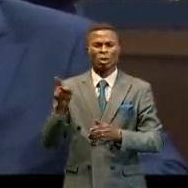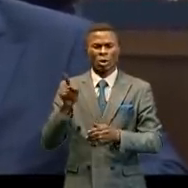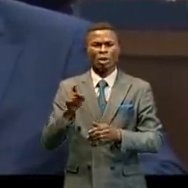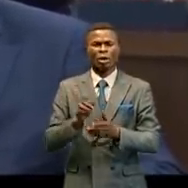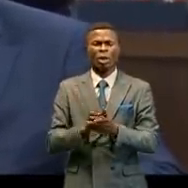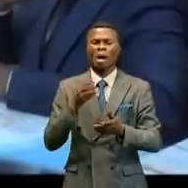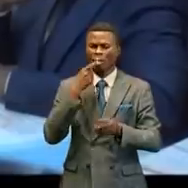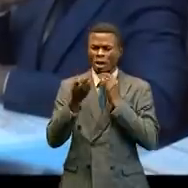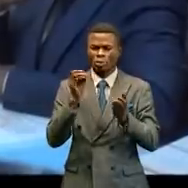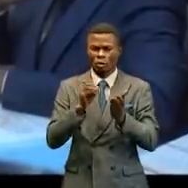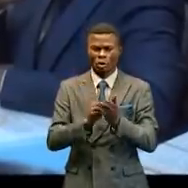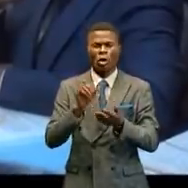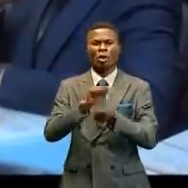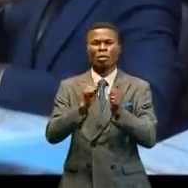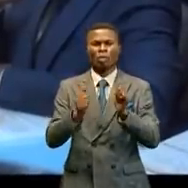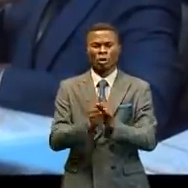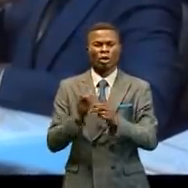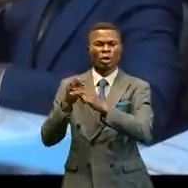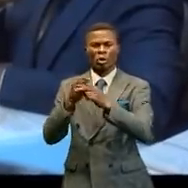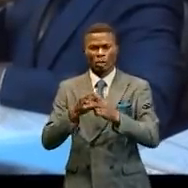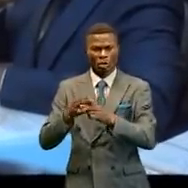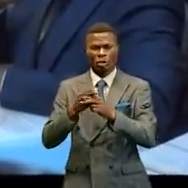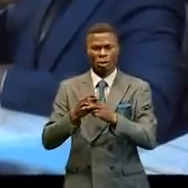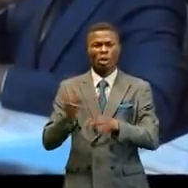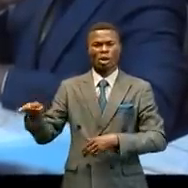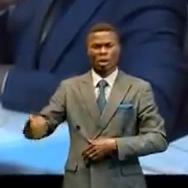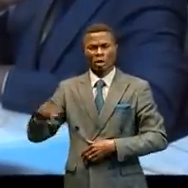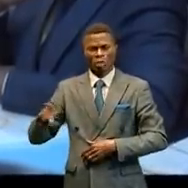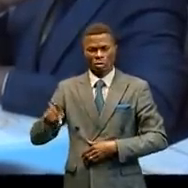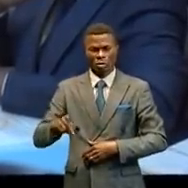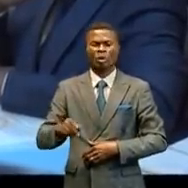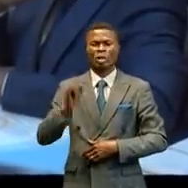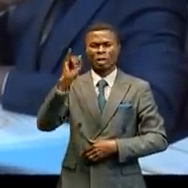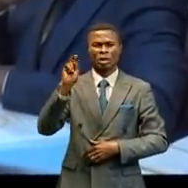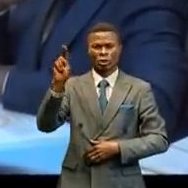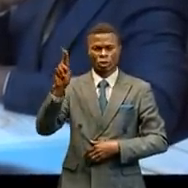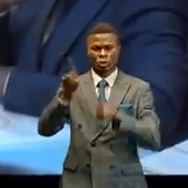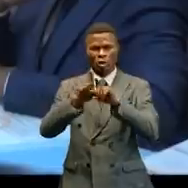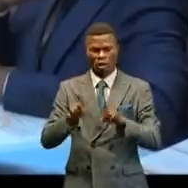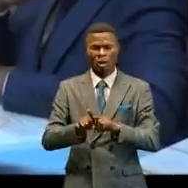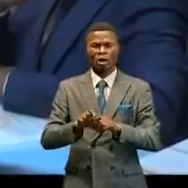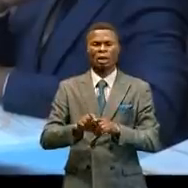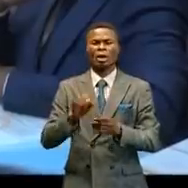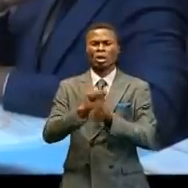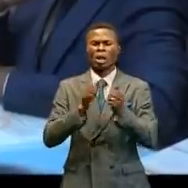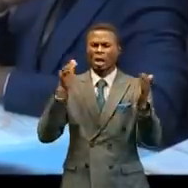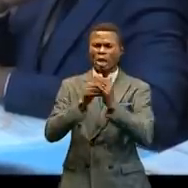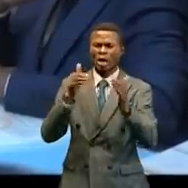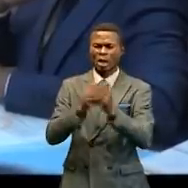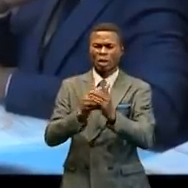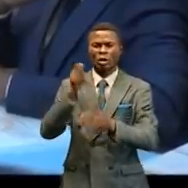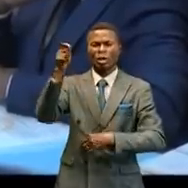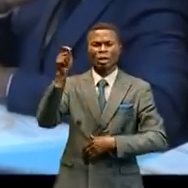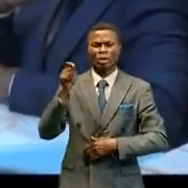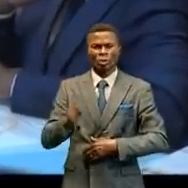Il est particulièrement revenu sur la situation sécuritaire dans les provinces sous état de siège, où la forte pression de nos forces